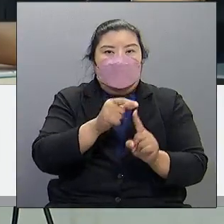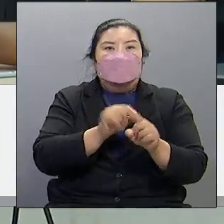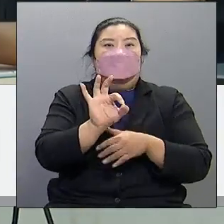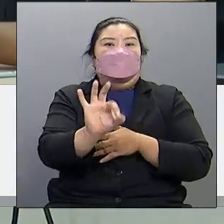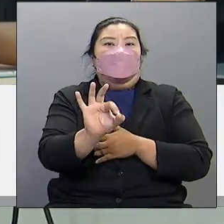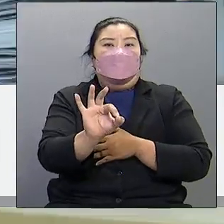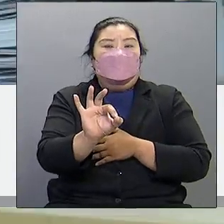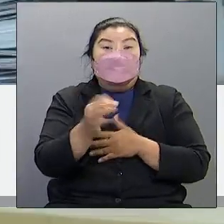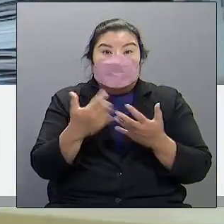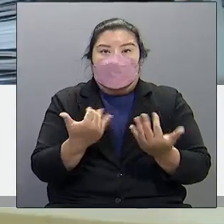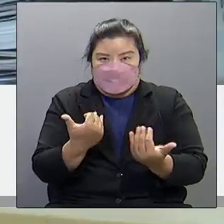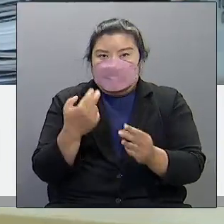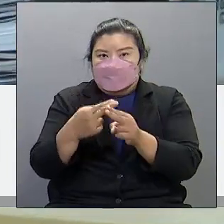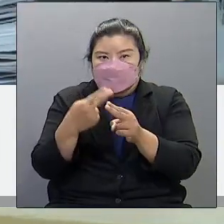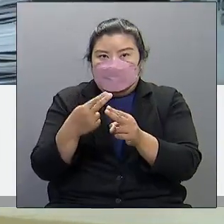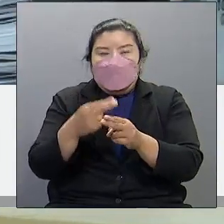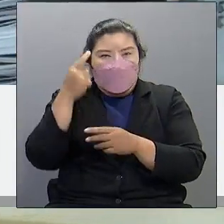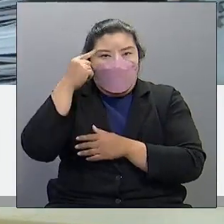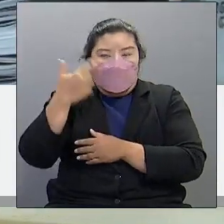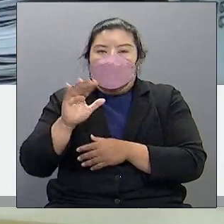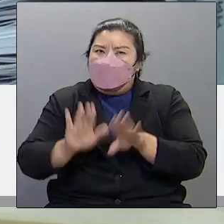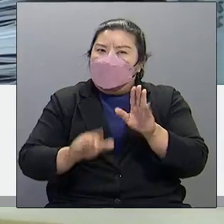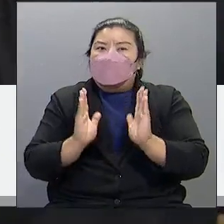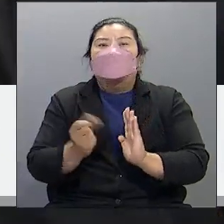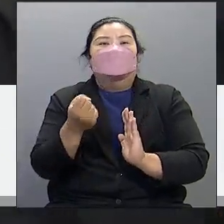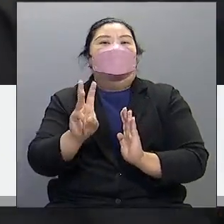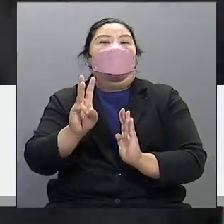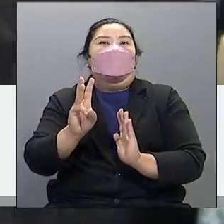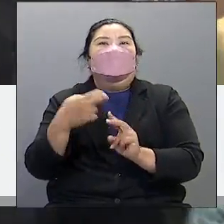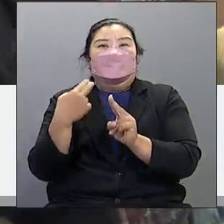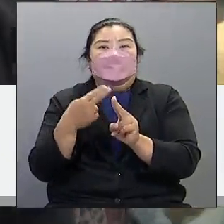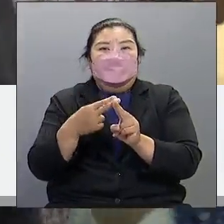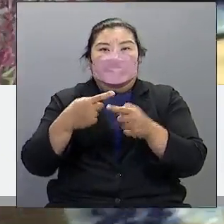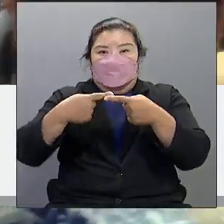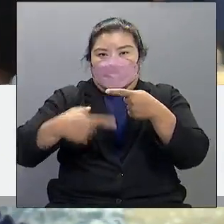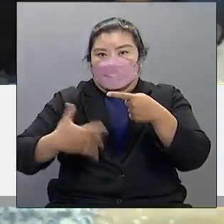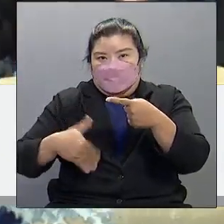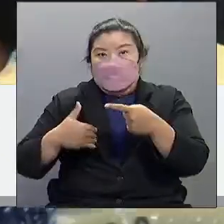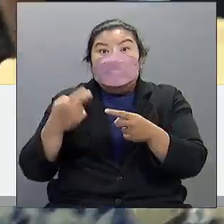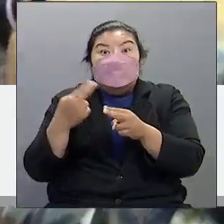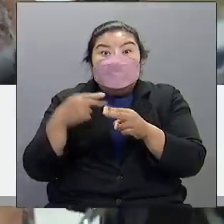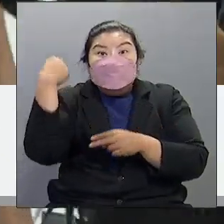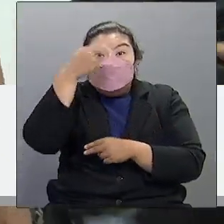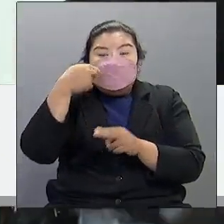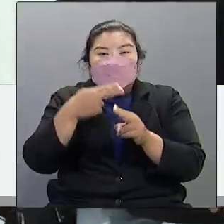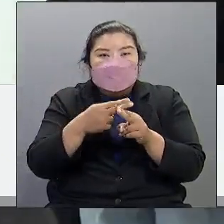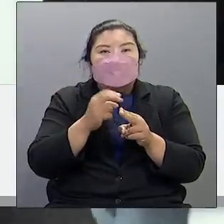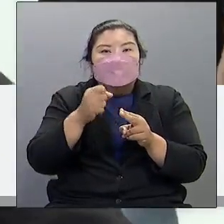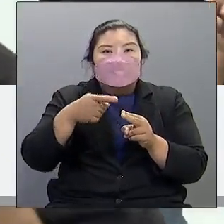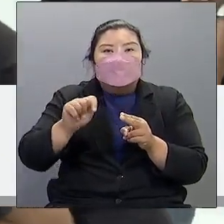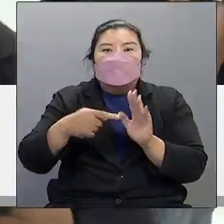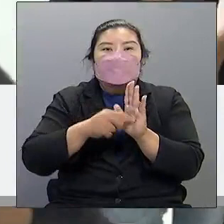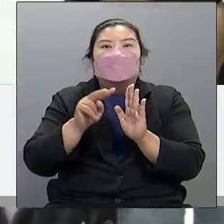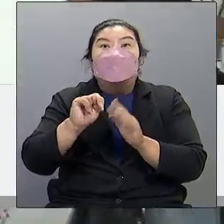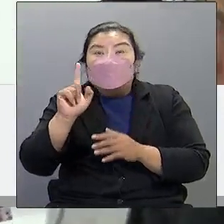องต้นมีรายชื่อคนที่ถูกออกหมายเรียก16คนในจำนวนนี้มีรายชื่อของนางสาวสุธีวรรณกุญชรหรือว่าใบเตย